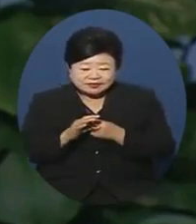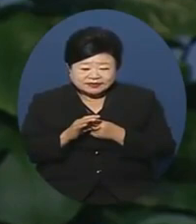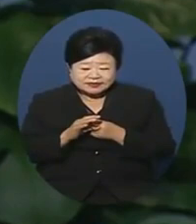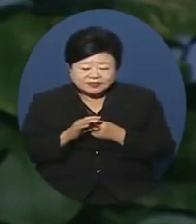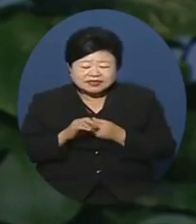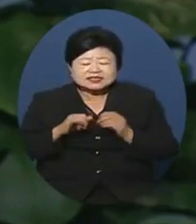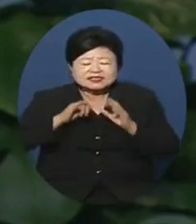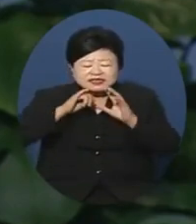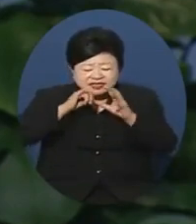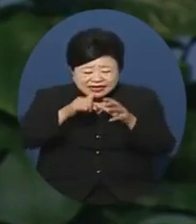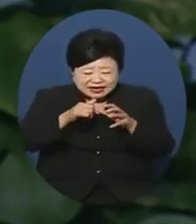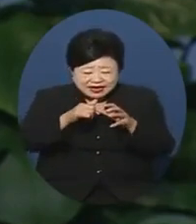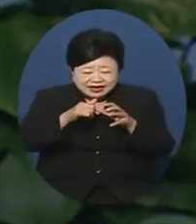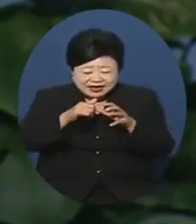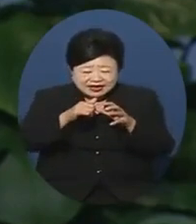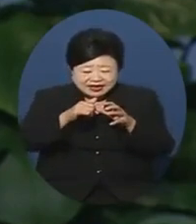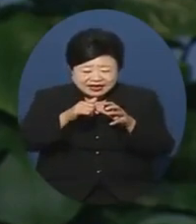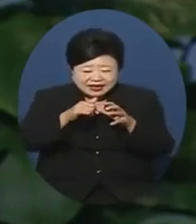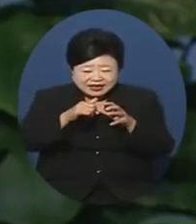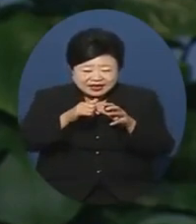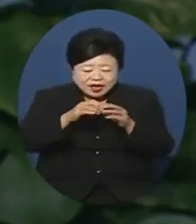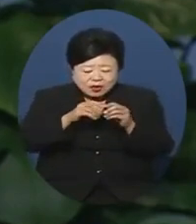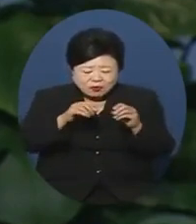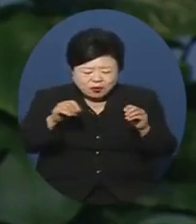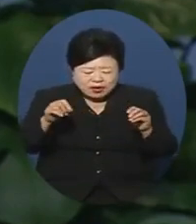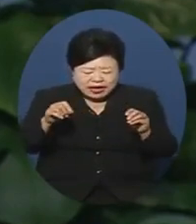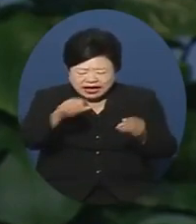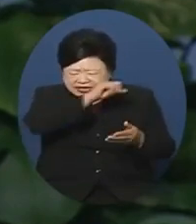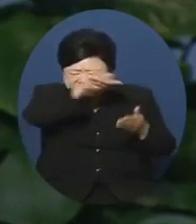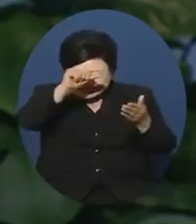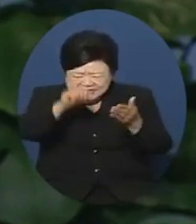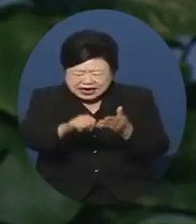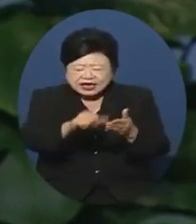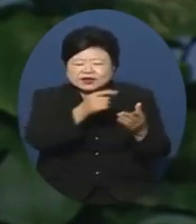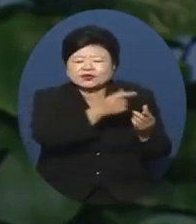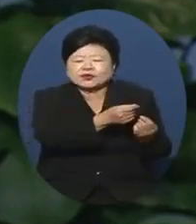이 세상의 모래 인생이라는 것을